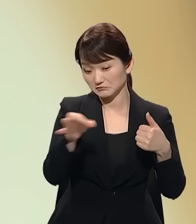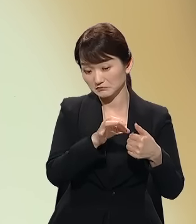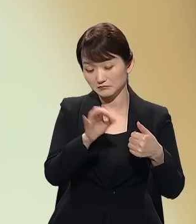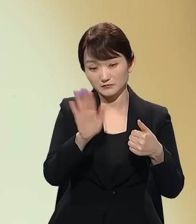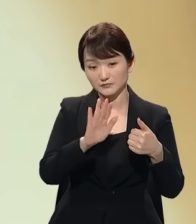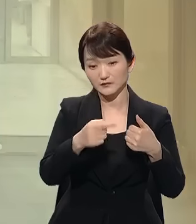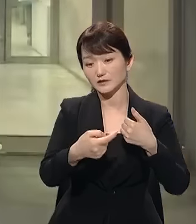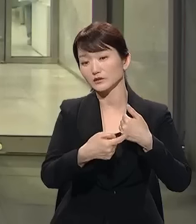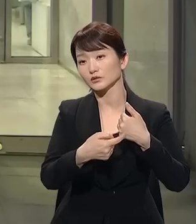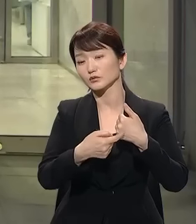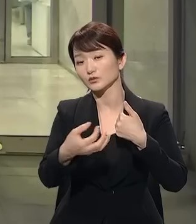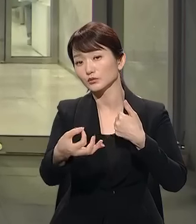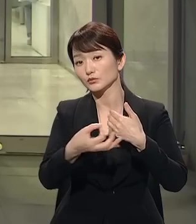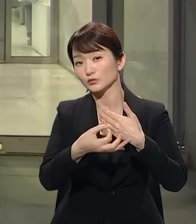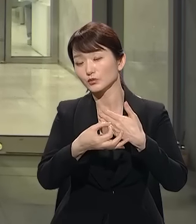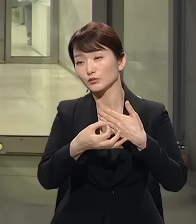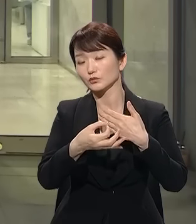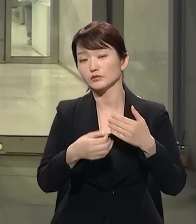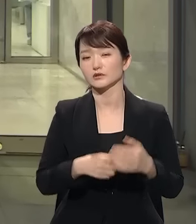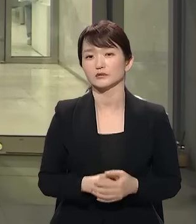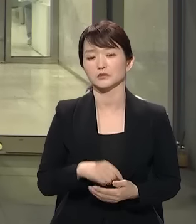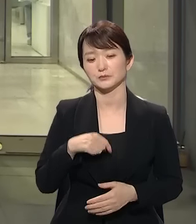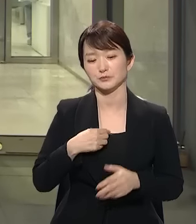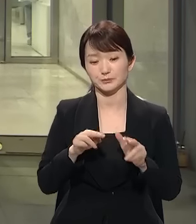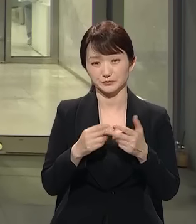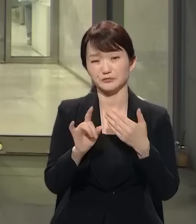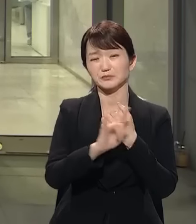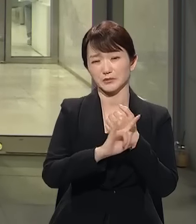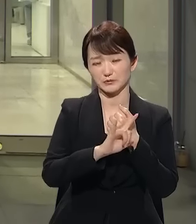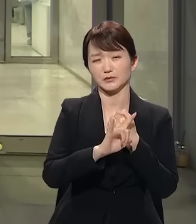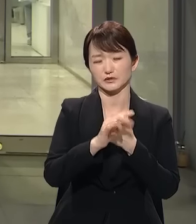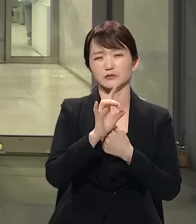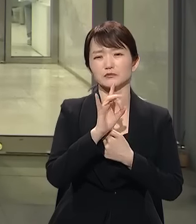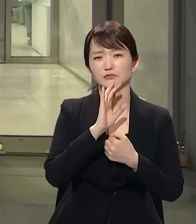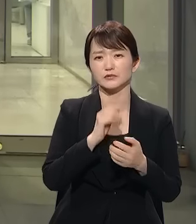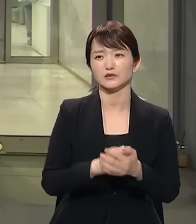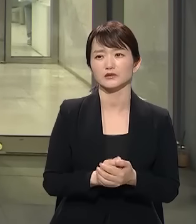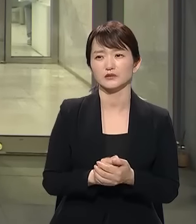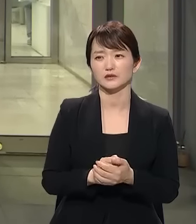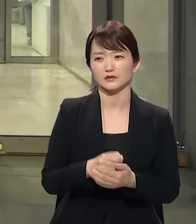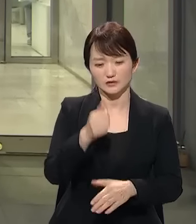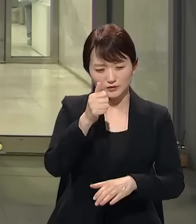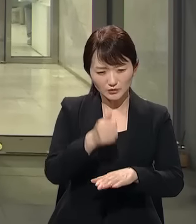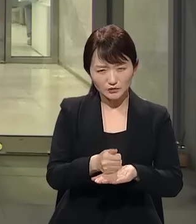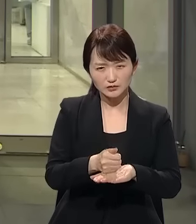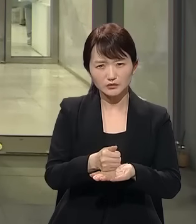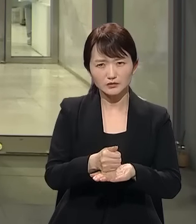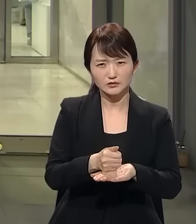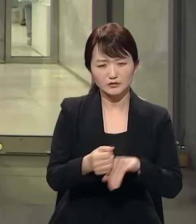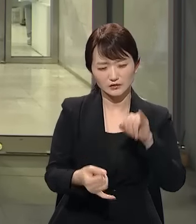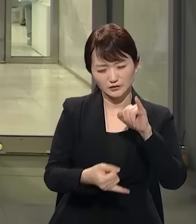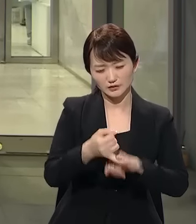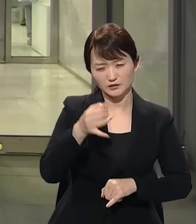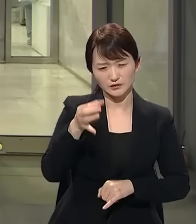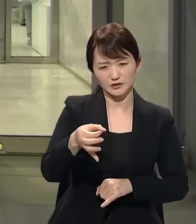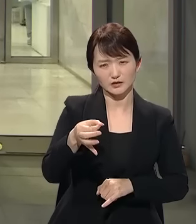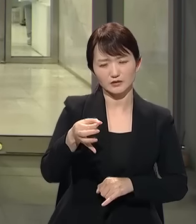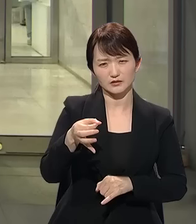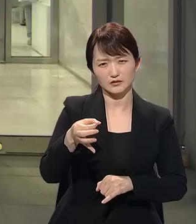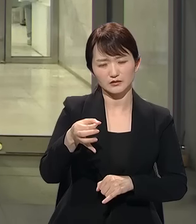보이는 어찌 보면 본인의 그냥 변명일 뿐이고 실제로는 더 큰 걸 잃지 않기 위해서 지금